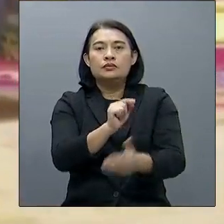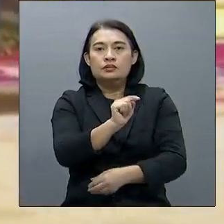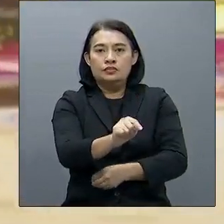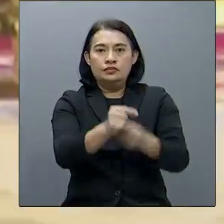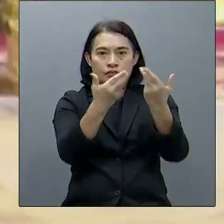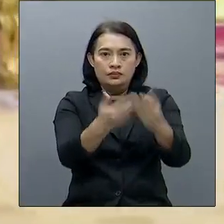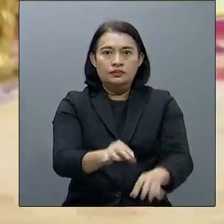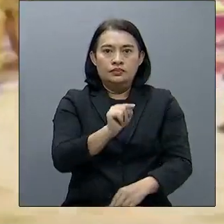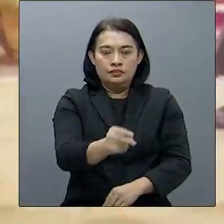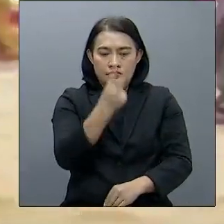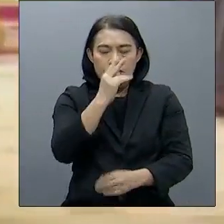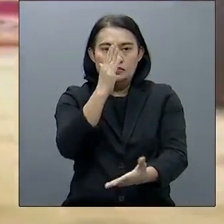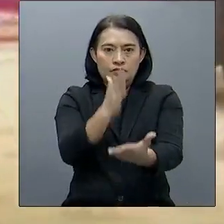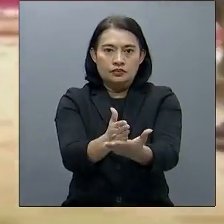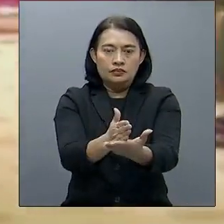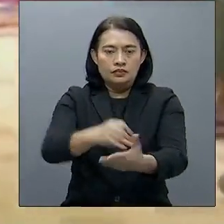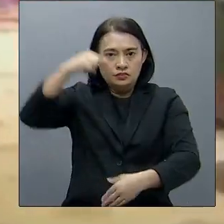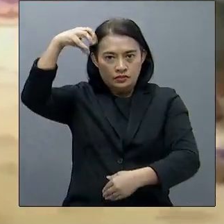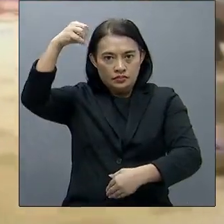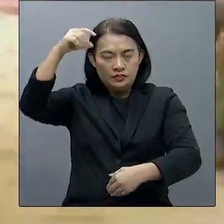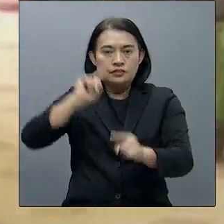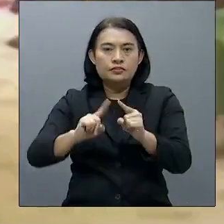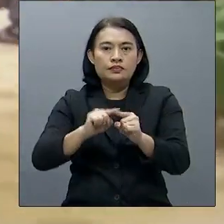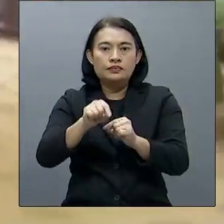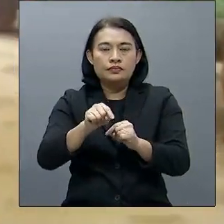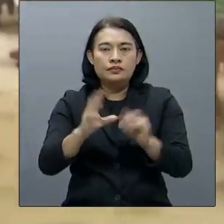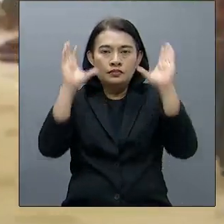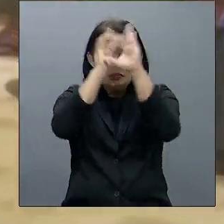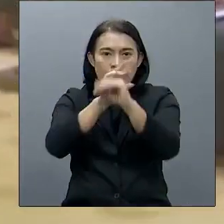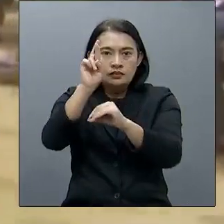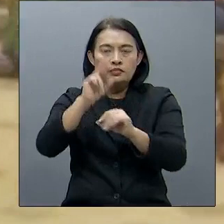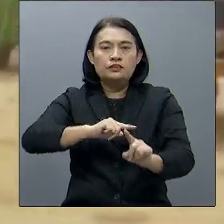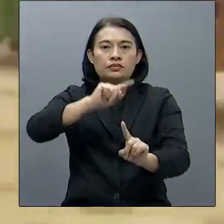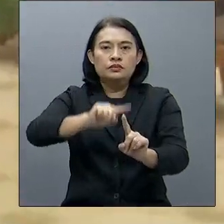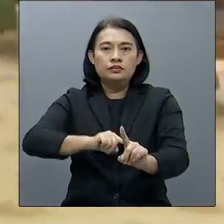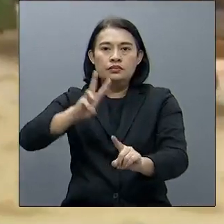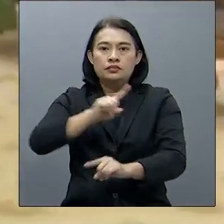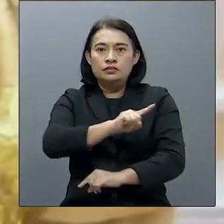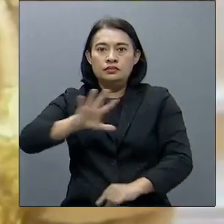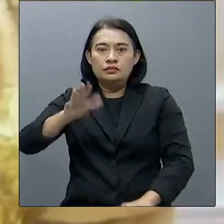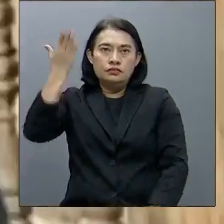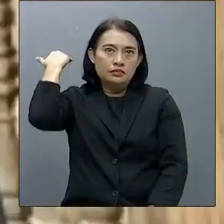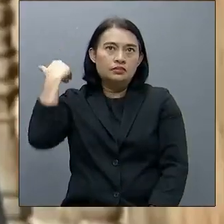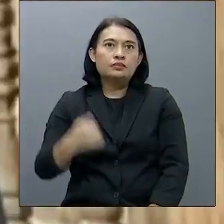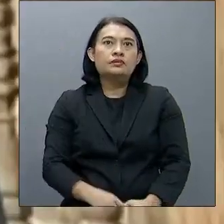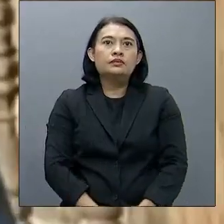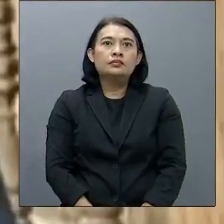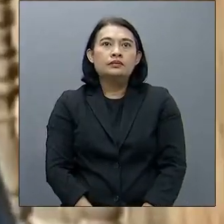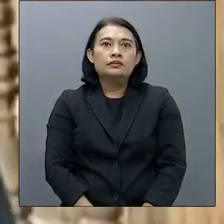กระทั่งนำมาซึ่งการยุติสัมปทานไฟฟ้าเมื่อช่วงเที่ยงคืนของวันที่ 5มิถุนายนที่ผ่านมาค่ะ